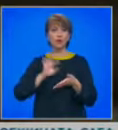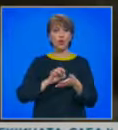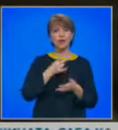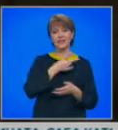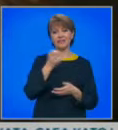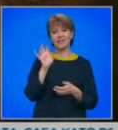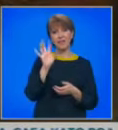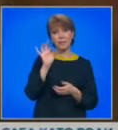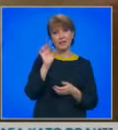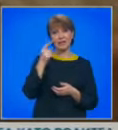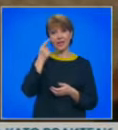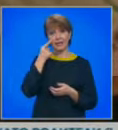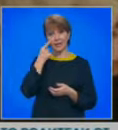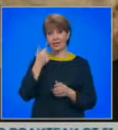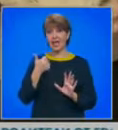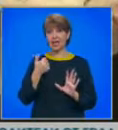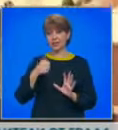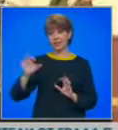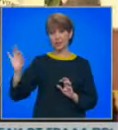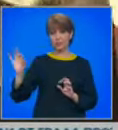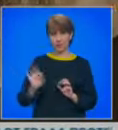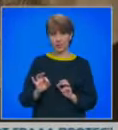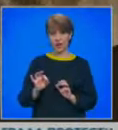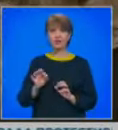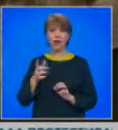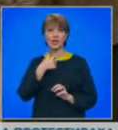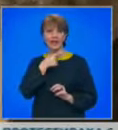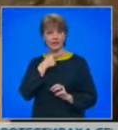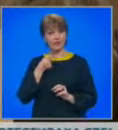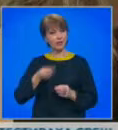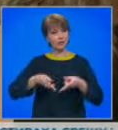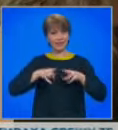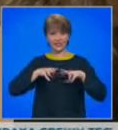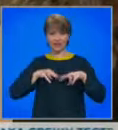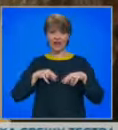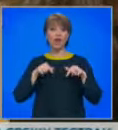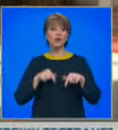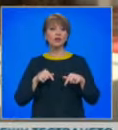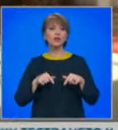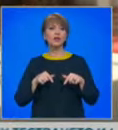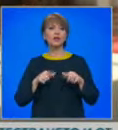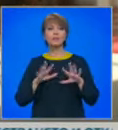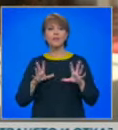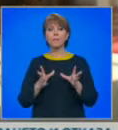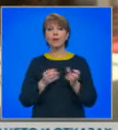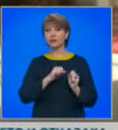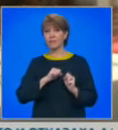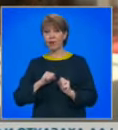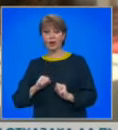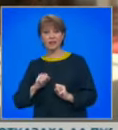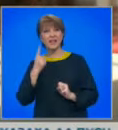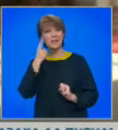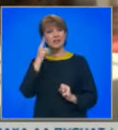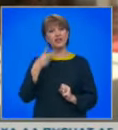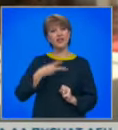При тях около 60% от децата от всички паралелки ще се върнат в училище. Тук обаче ще започнат по-късно. Не мисля, че за сряда ще